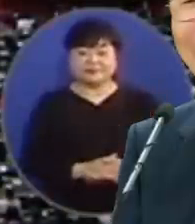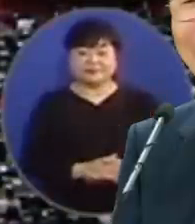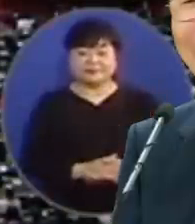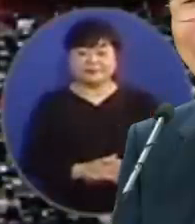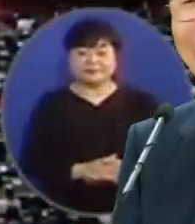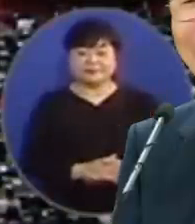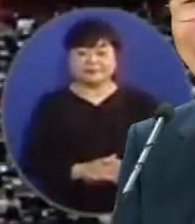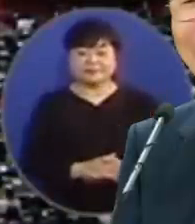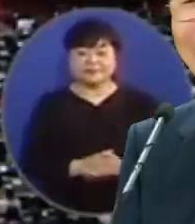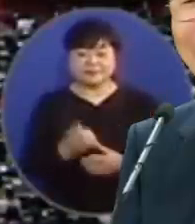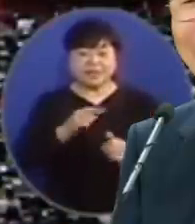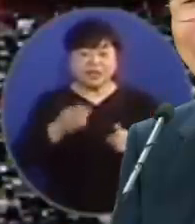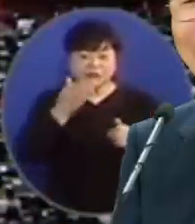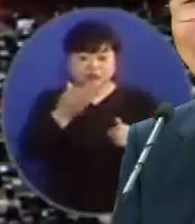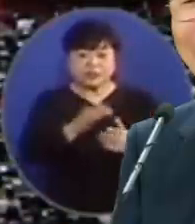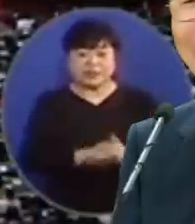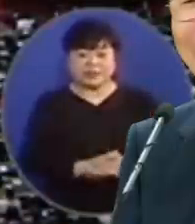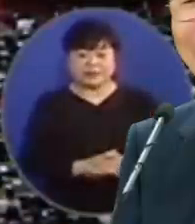알려줄 때